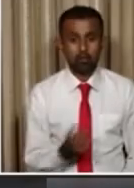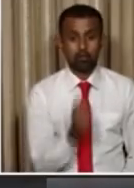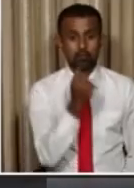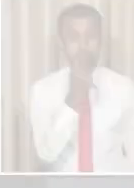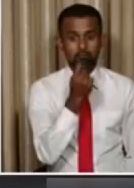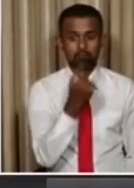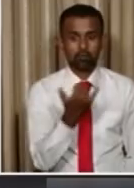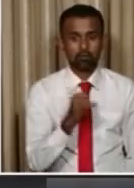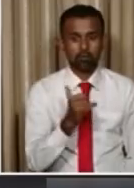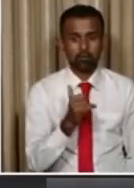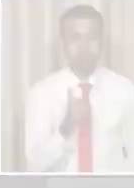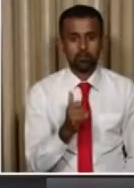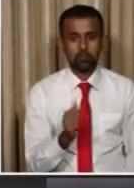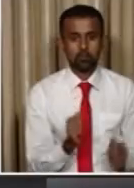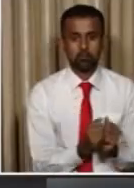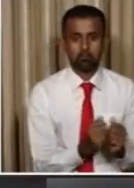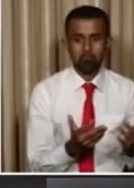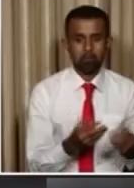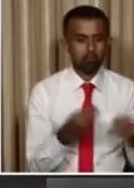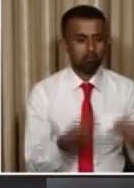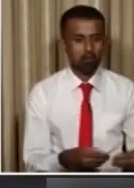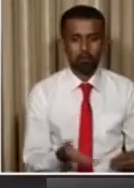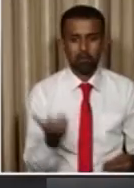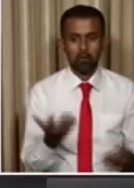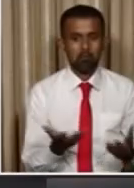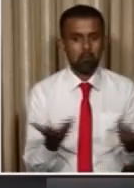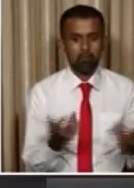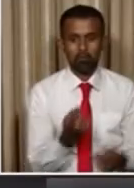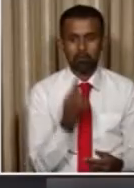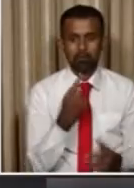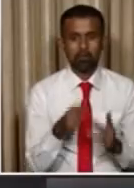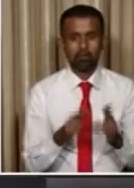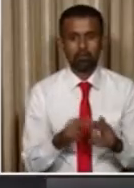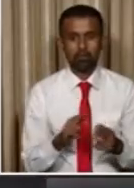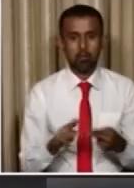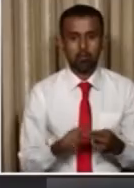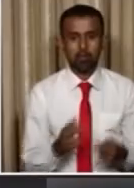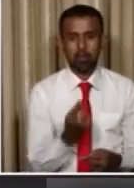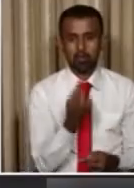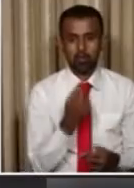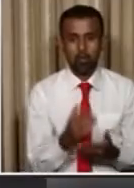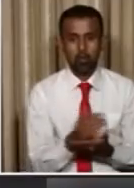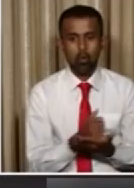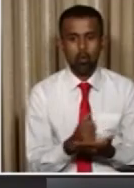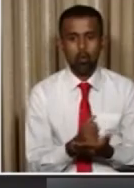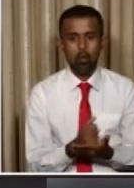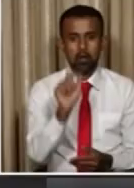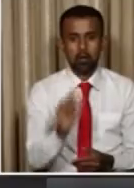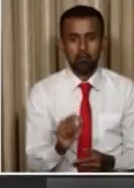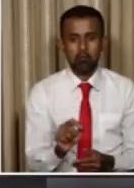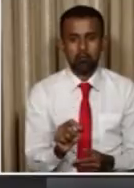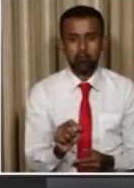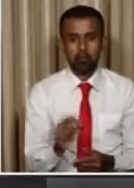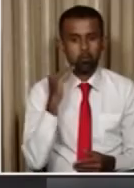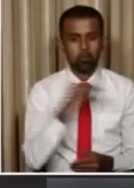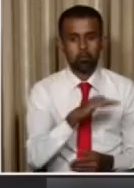වෙන්නේ මොකද්ද? වැඩන කරපු දාලා ගිය බැහැයි කිව්ව IMF යන්න එපා කියලා කියපු සියලු දෙනාගේම නාම යෝජනා